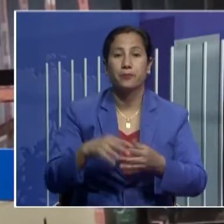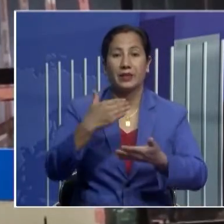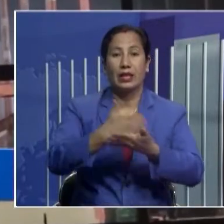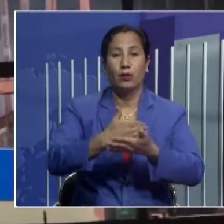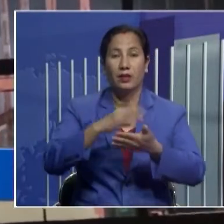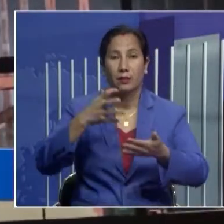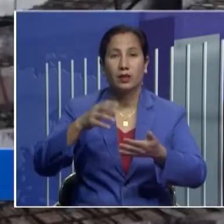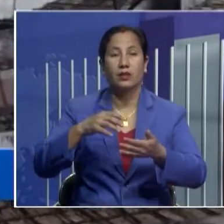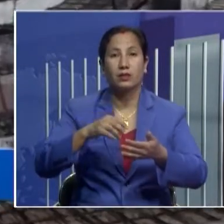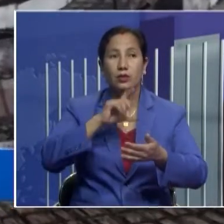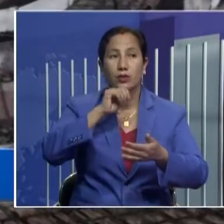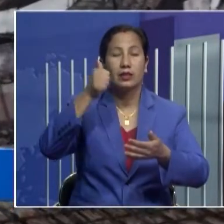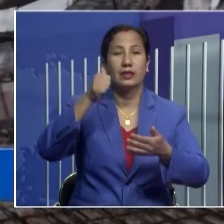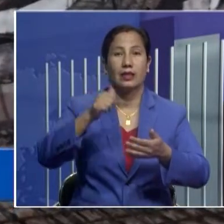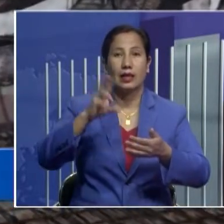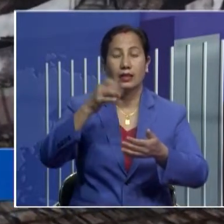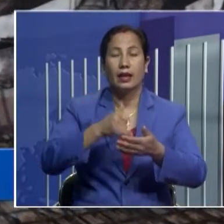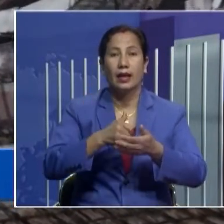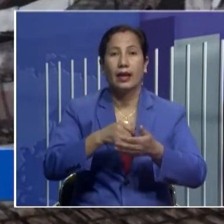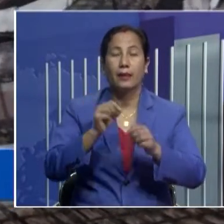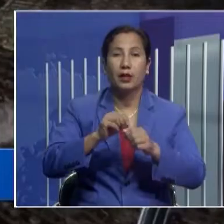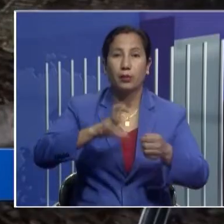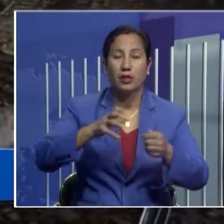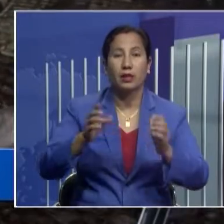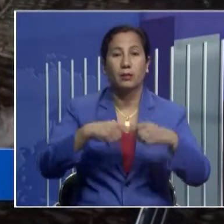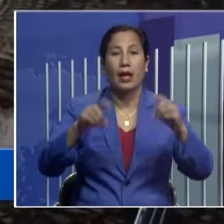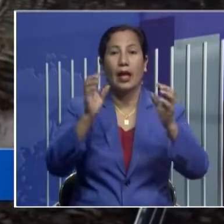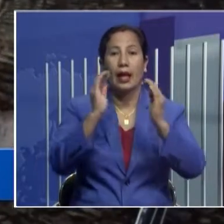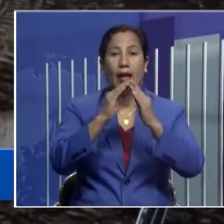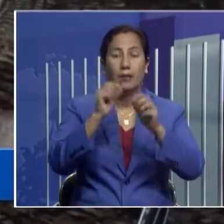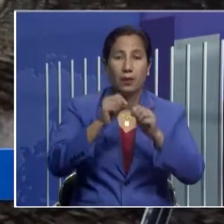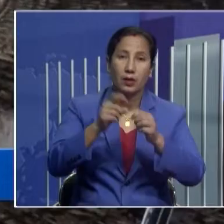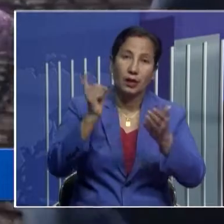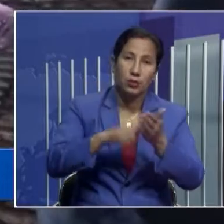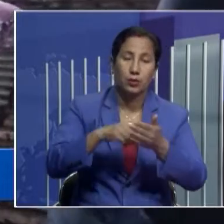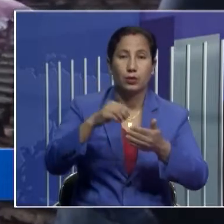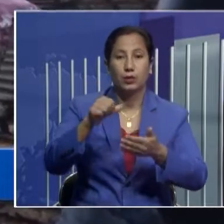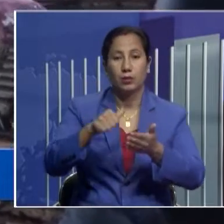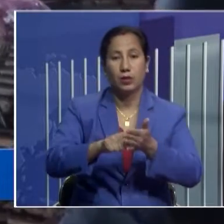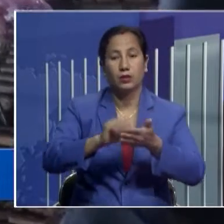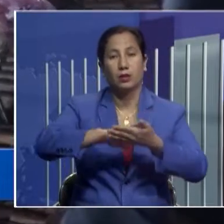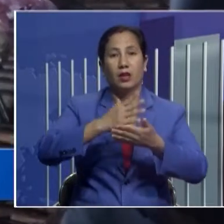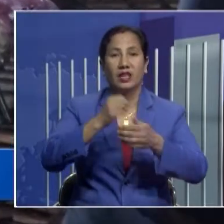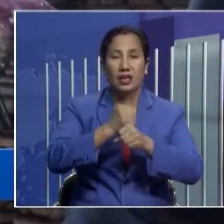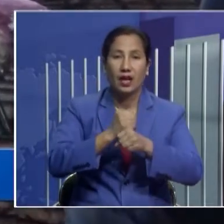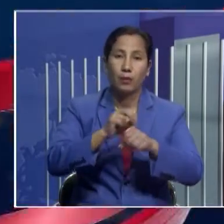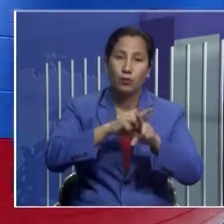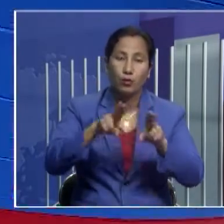लुम्बिनी प्रदेशको स्थायी राजधानी देउखुरीमा निर्माणाधीन प्रदेशसभा भवनको काम तीव्र। मङ्सिर महिनाभित्रै कार्य सम्पन्न गर्ने